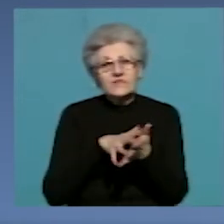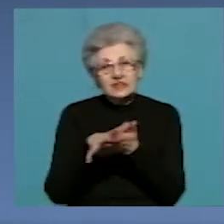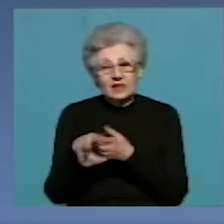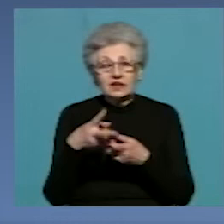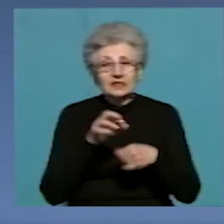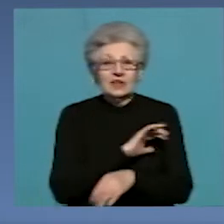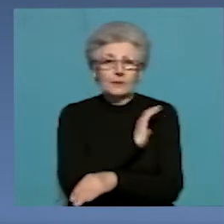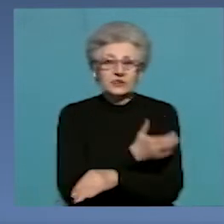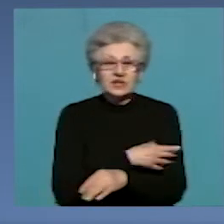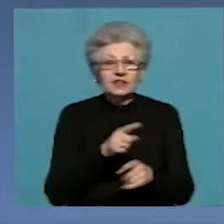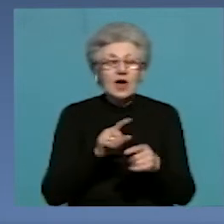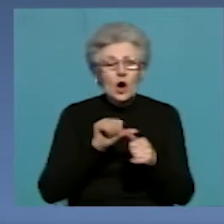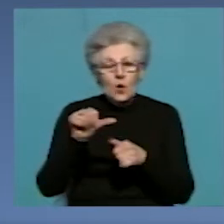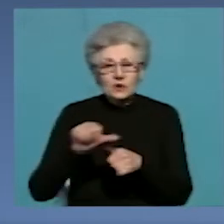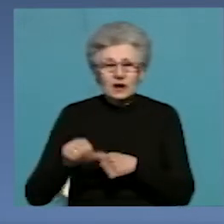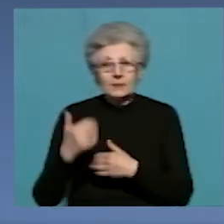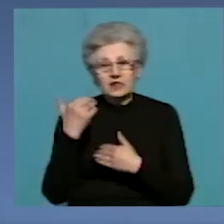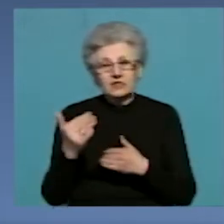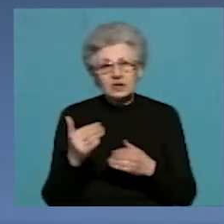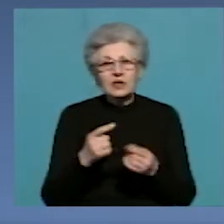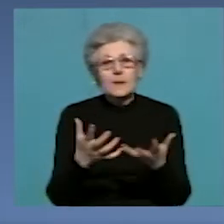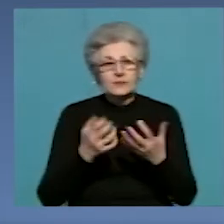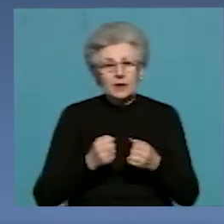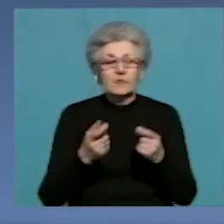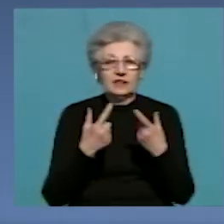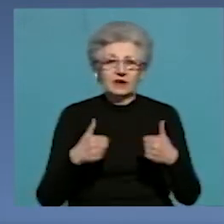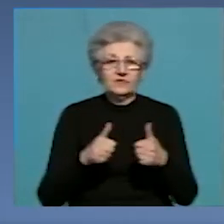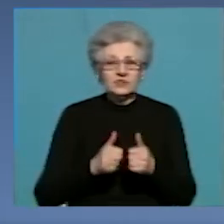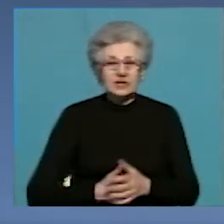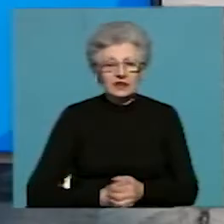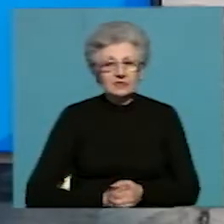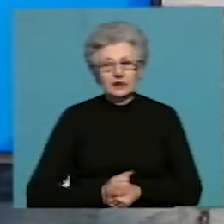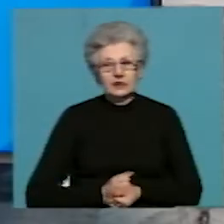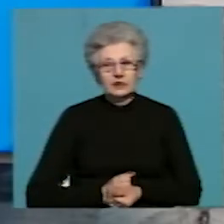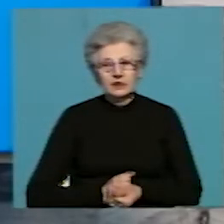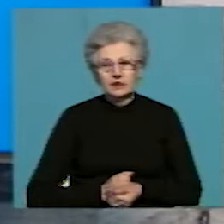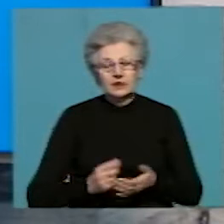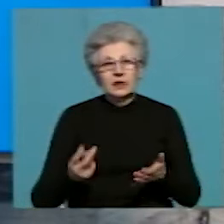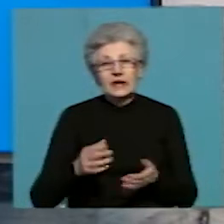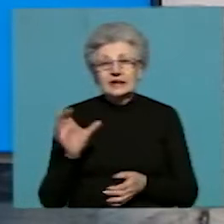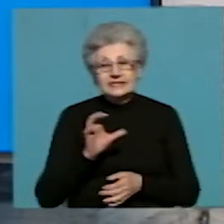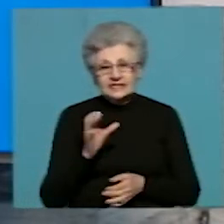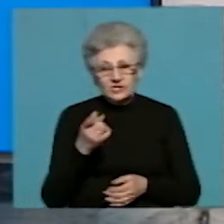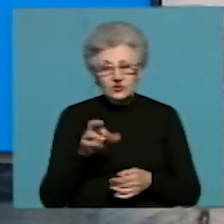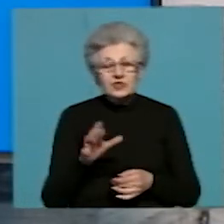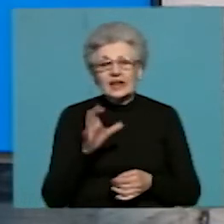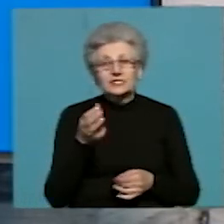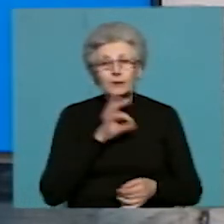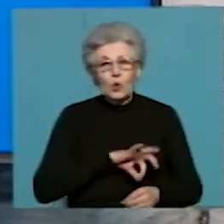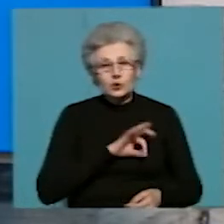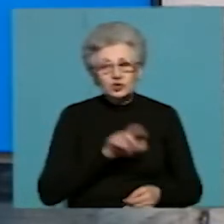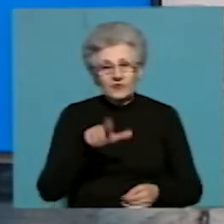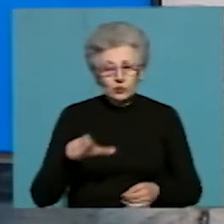видатки стосовно підсилення окремих їхніх приймальних відділень. З січня споживачі будуть отримувати